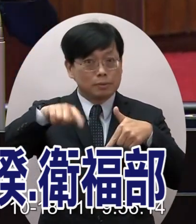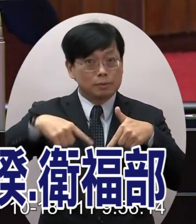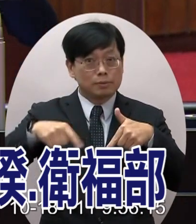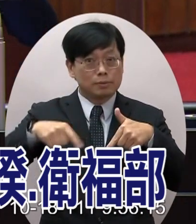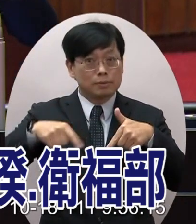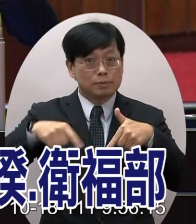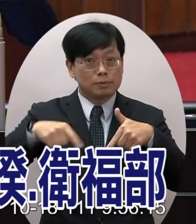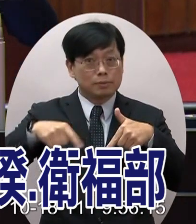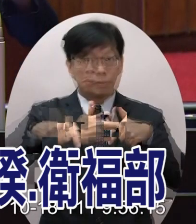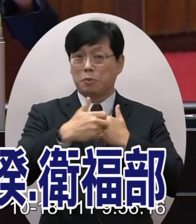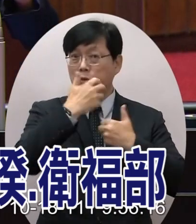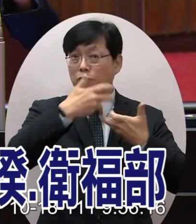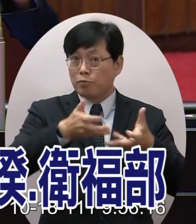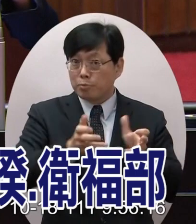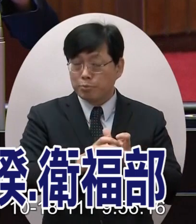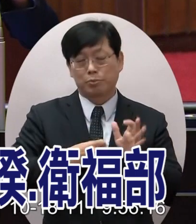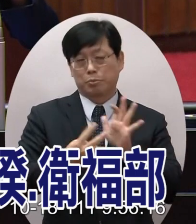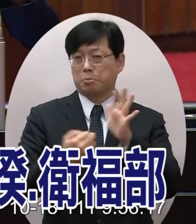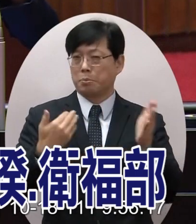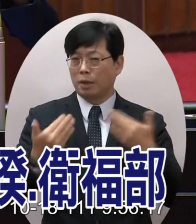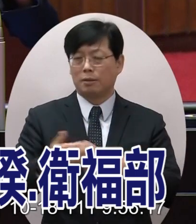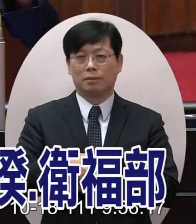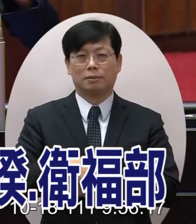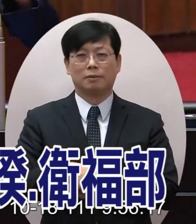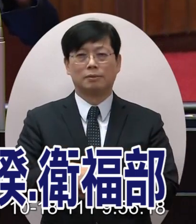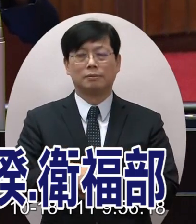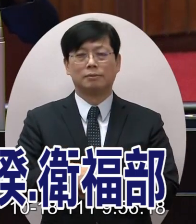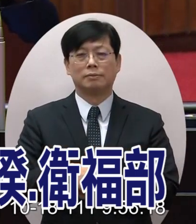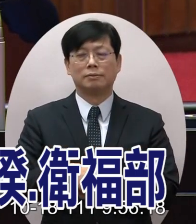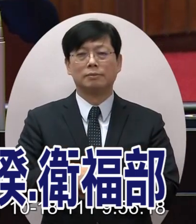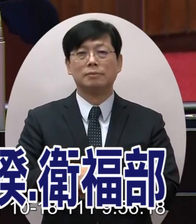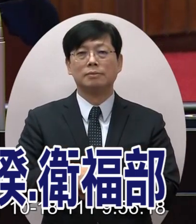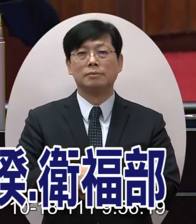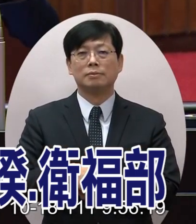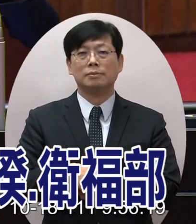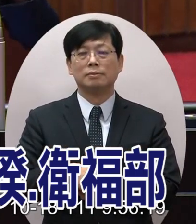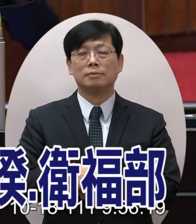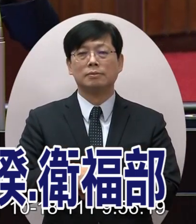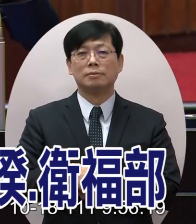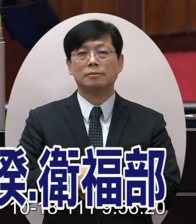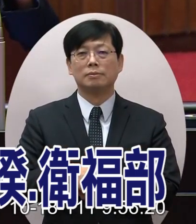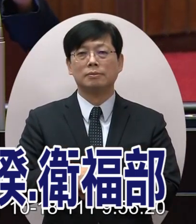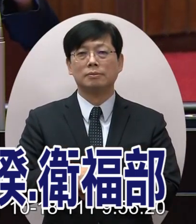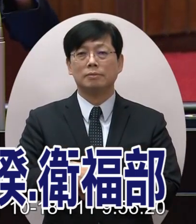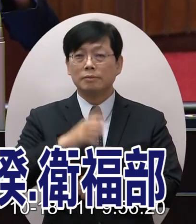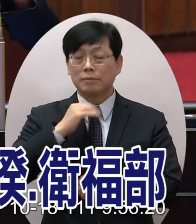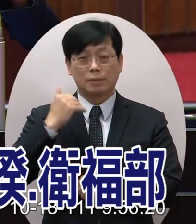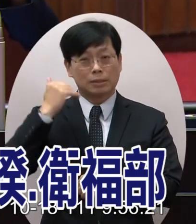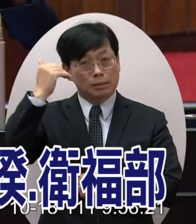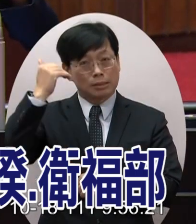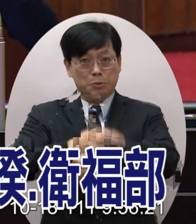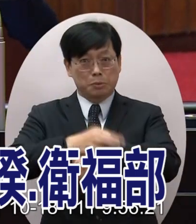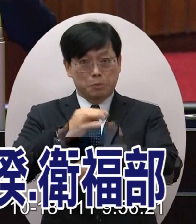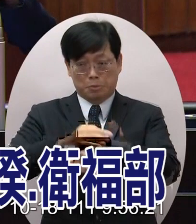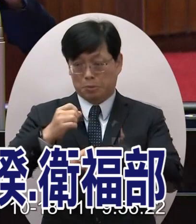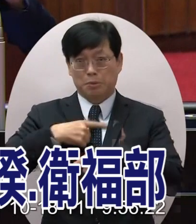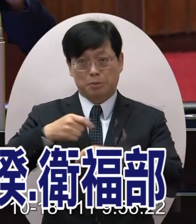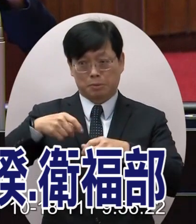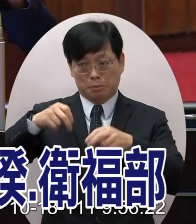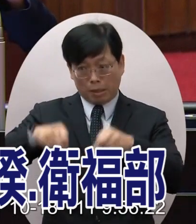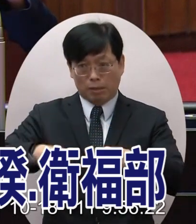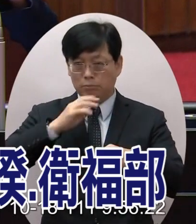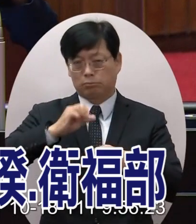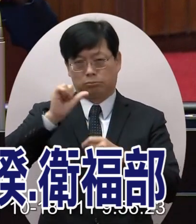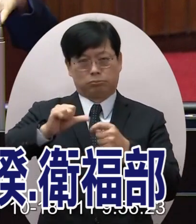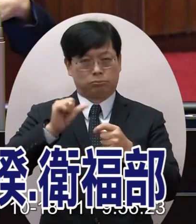现在卫福部已经厘清了哈，卫福部已经厘清了，就是说那个这个高端的部分呢，保密期间是只有